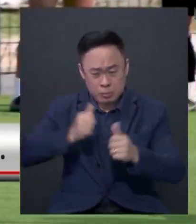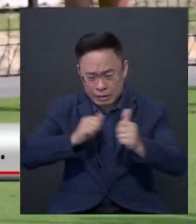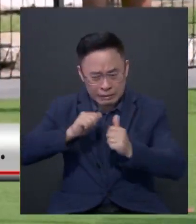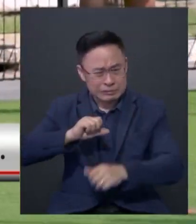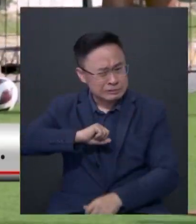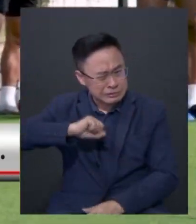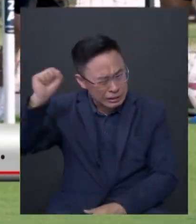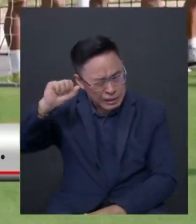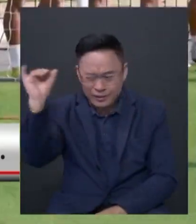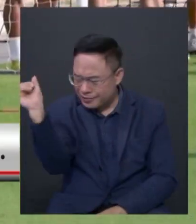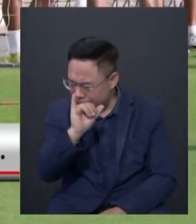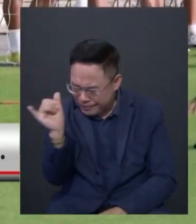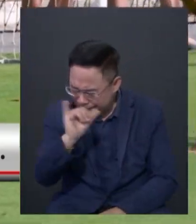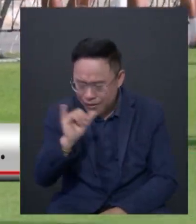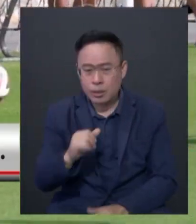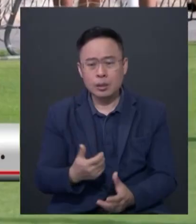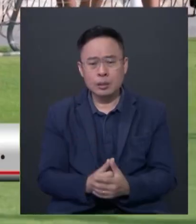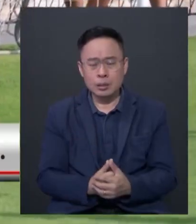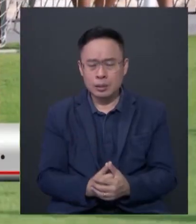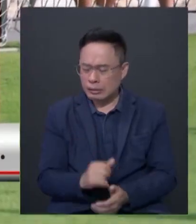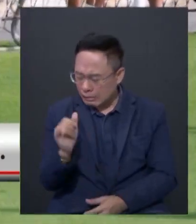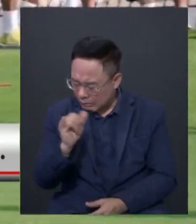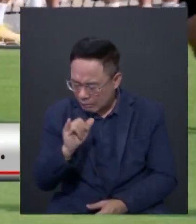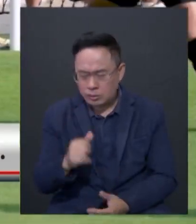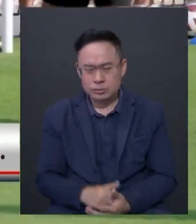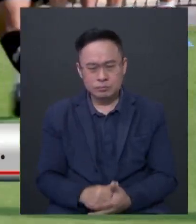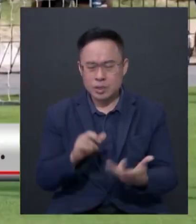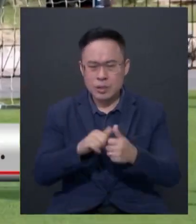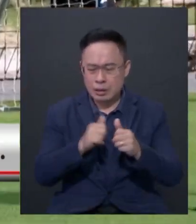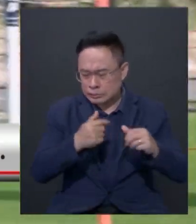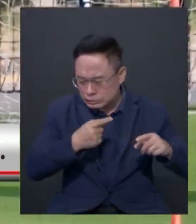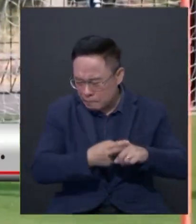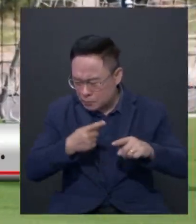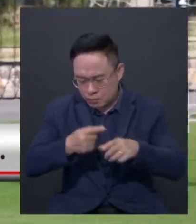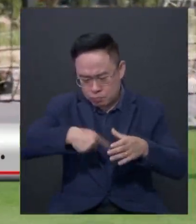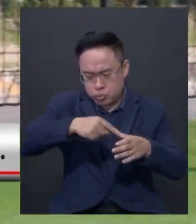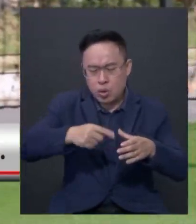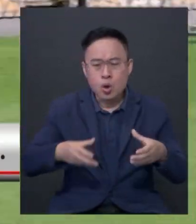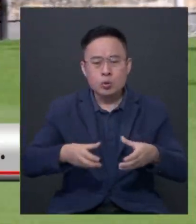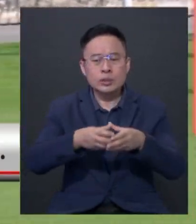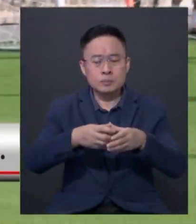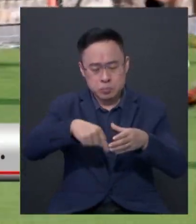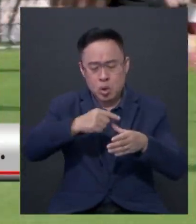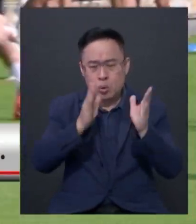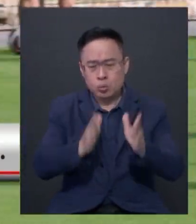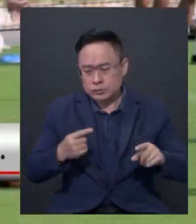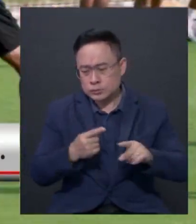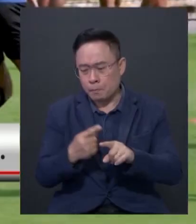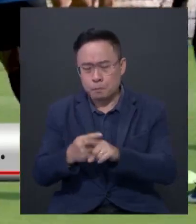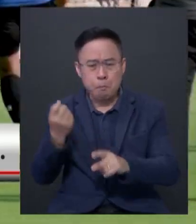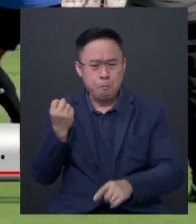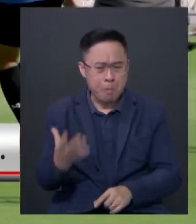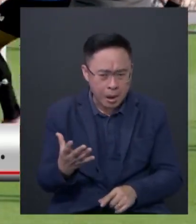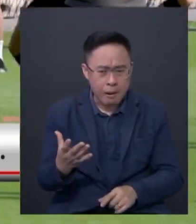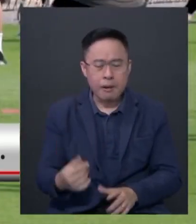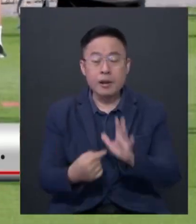มลีกเลยนะ ความพร้อมสภาพทีมก็มีปัญหาผู้เล่นบาดเจ็บเยอะแทบจะค่อนทีมเลยก็ได้ถ้าให้ไล่เรียงกันไปนะคะก็